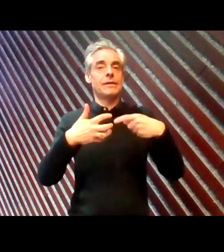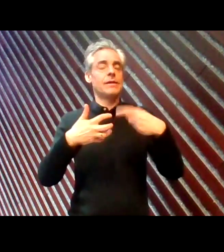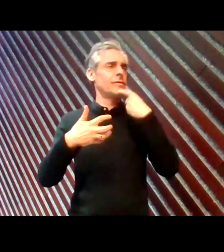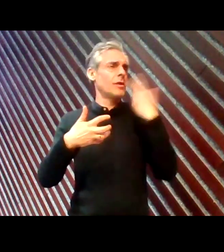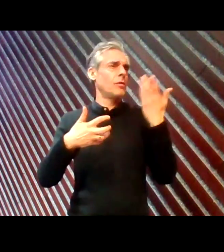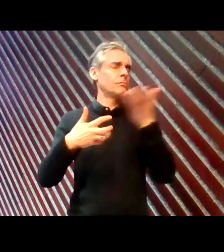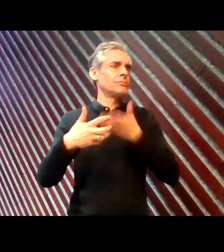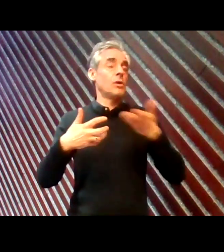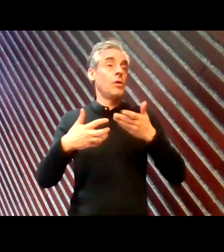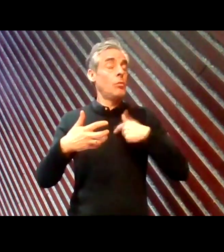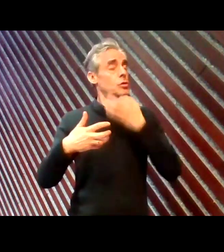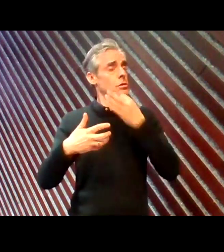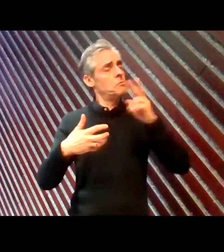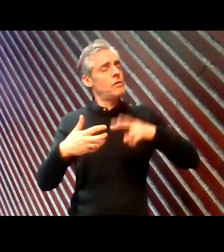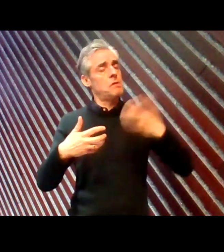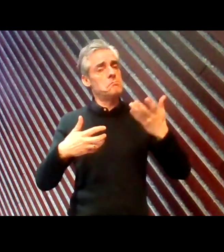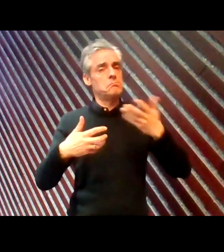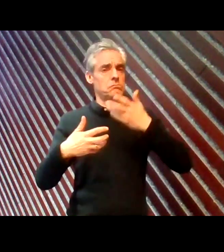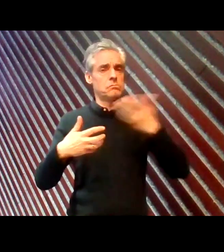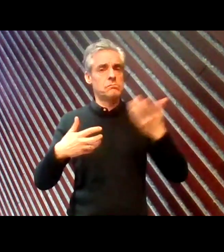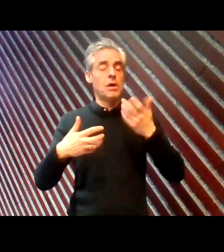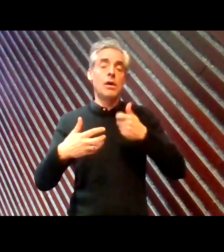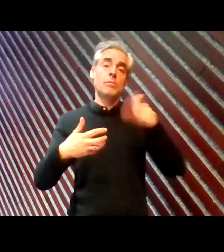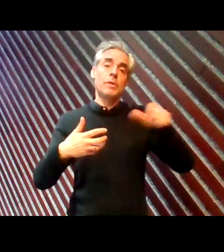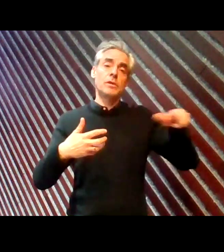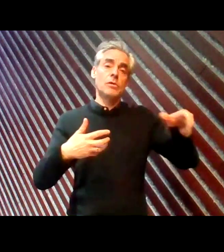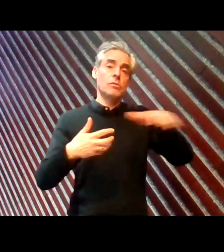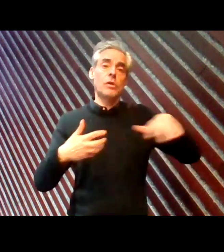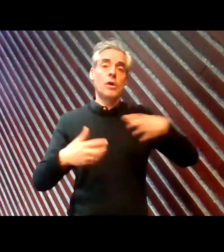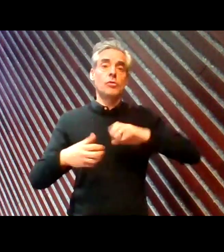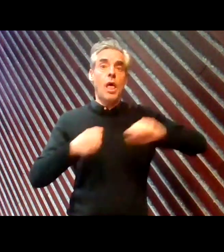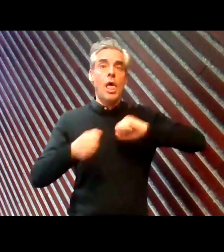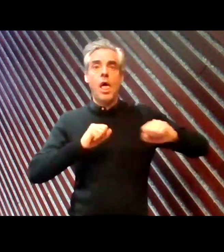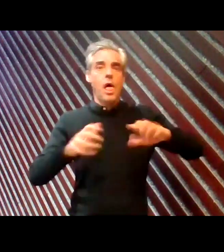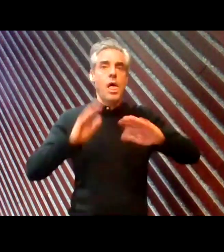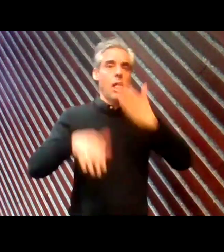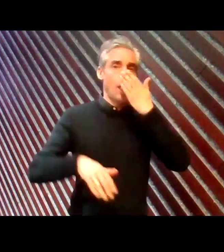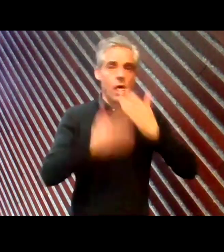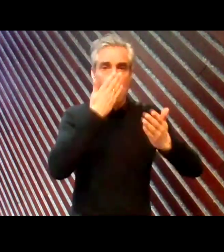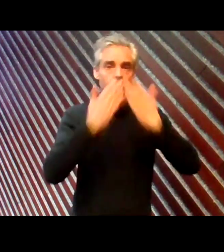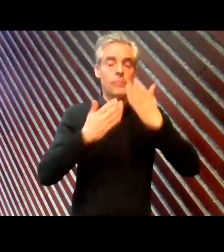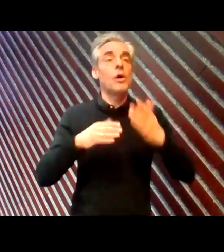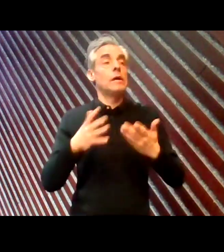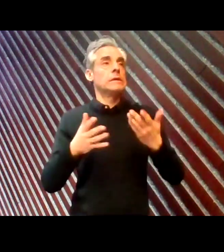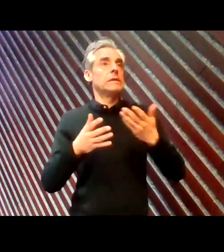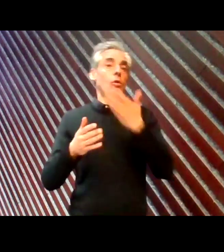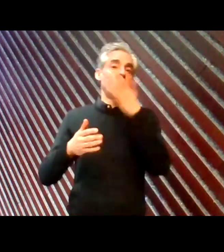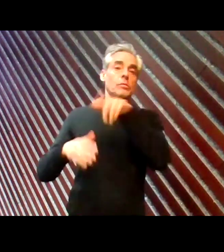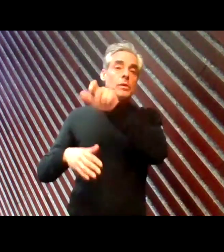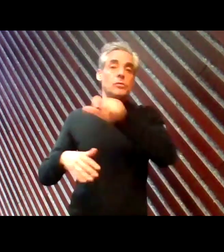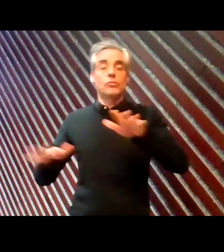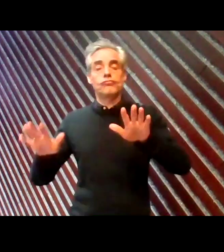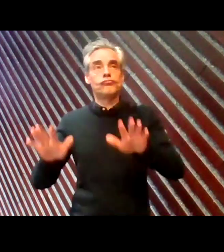que j'ose dire certains sont toujours pressés et une partie